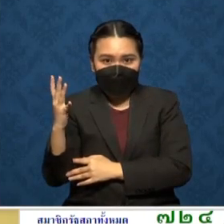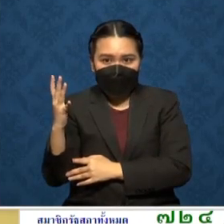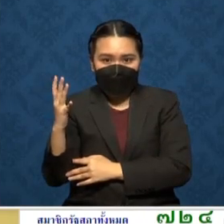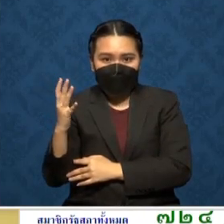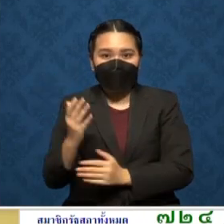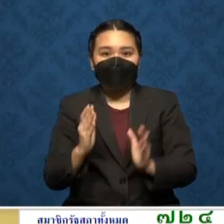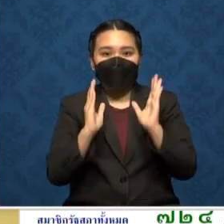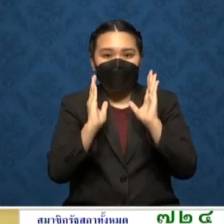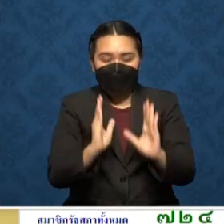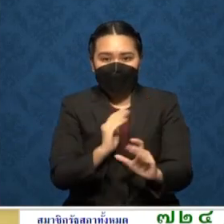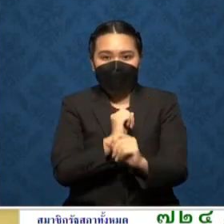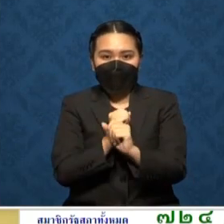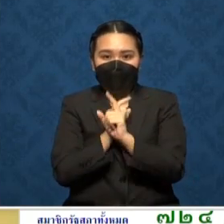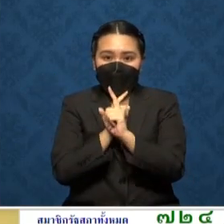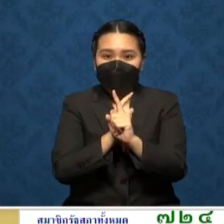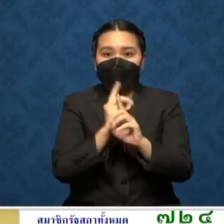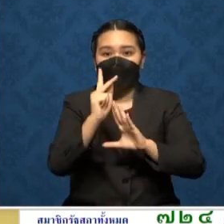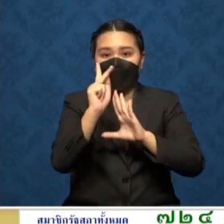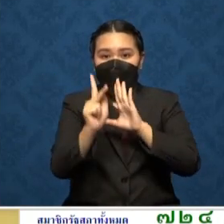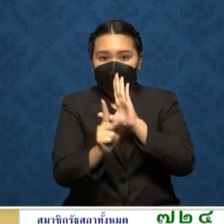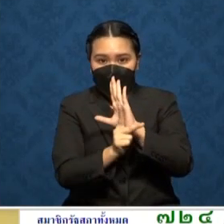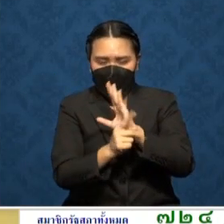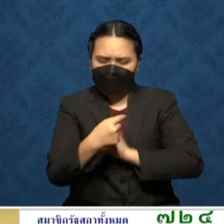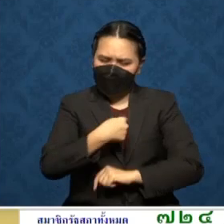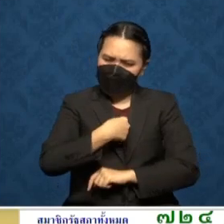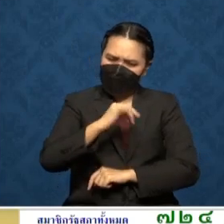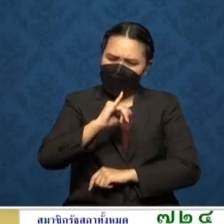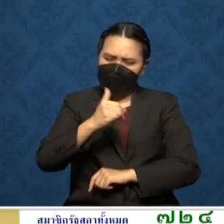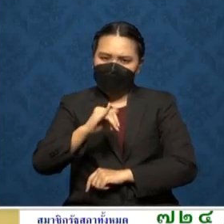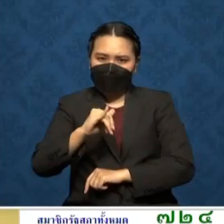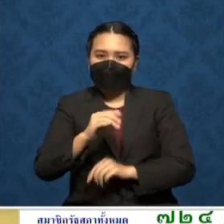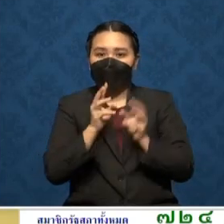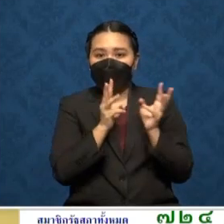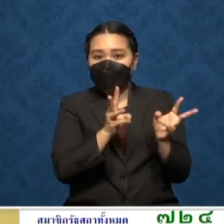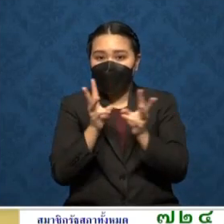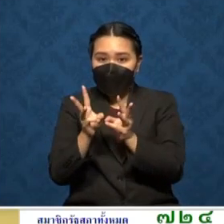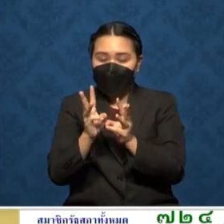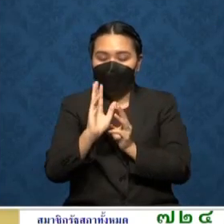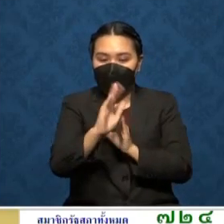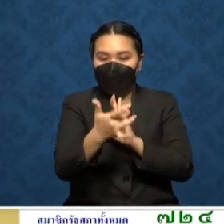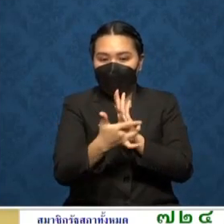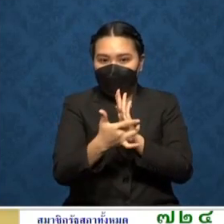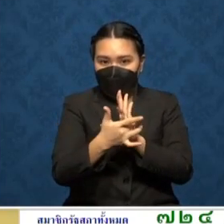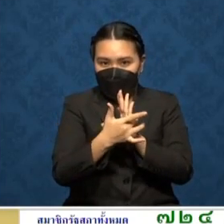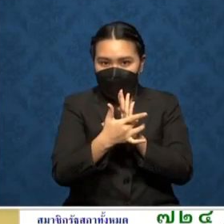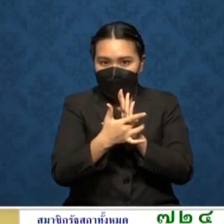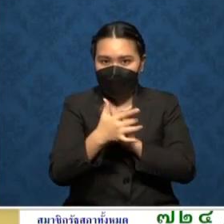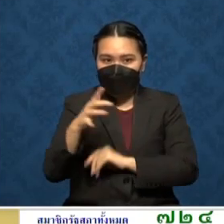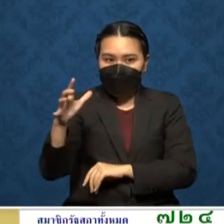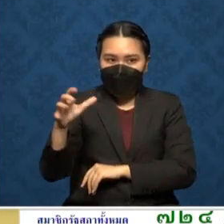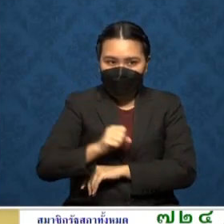ามกฎหมายเองก็ยังไม่แน่ใจว่าจะนำเอาวิธีการทางอิเล็กทรอนิกส์มา